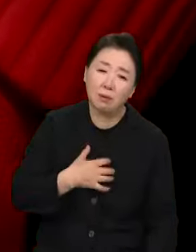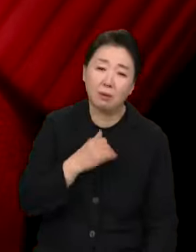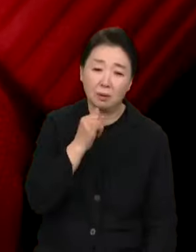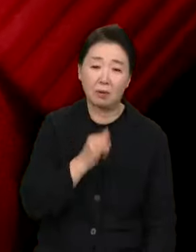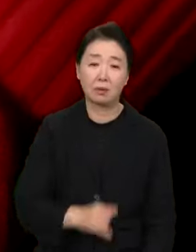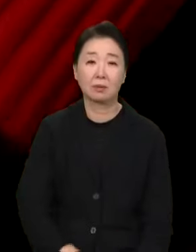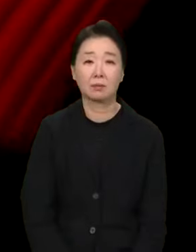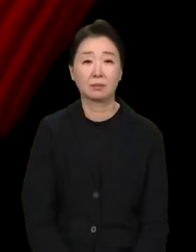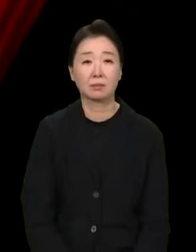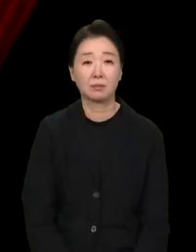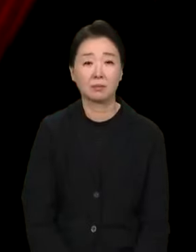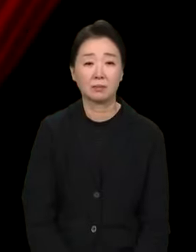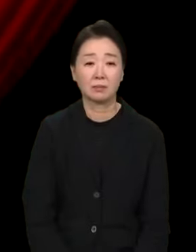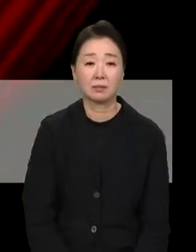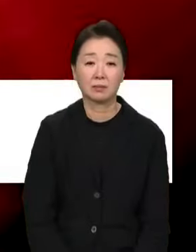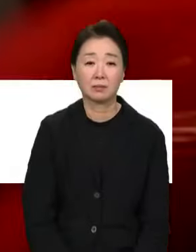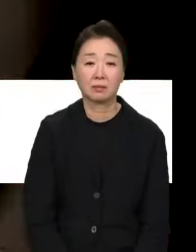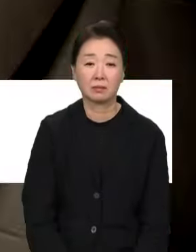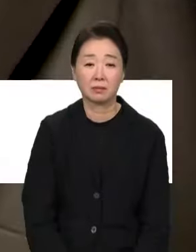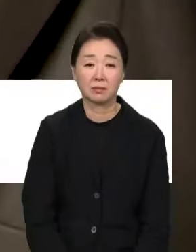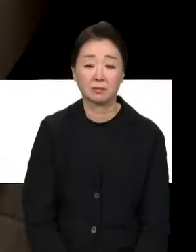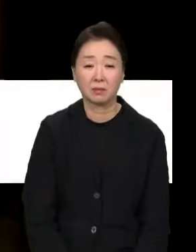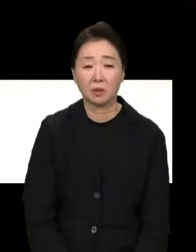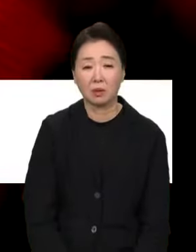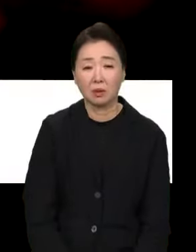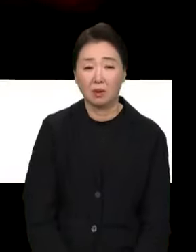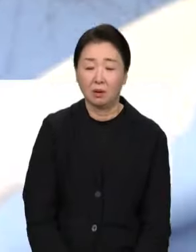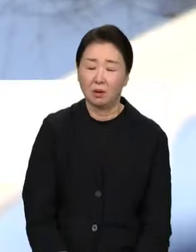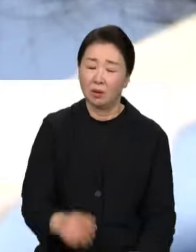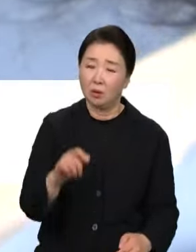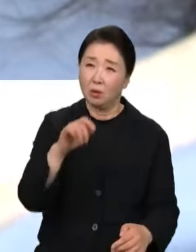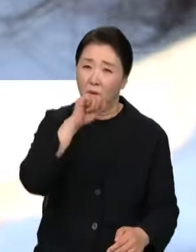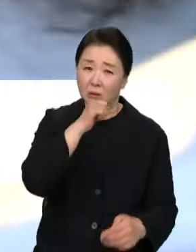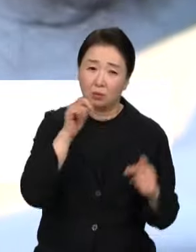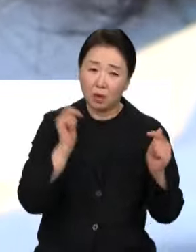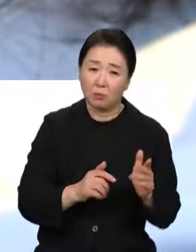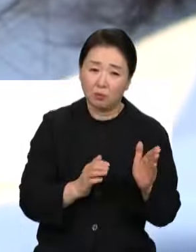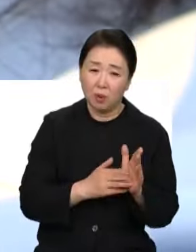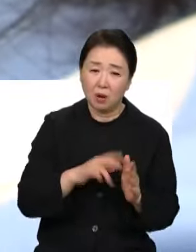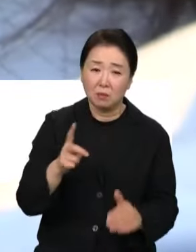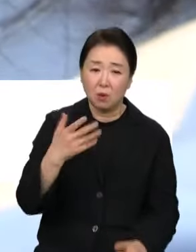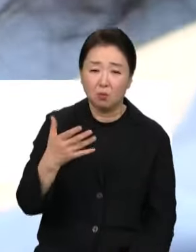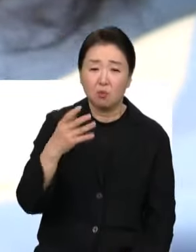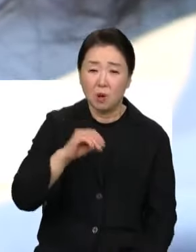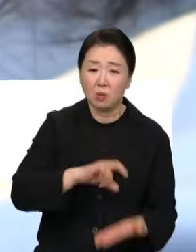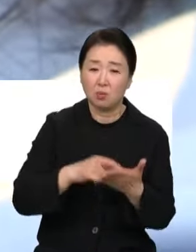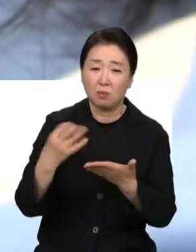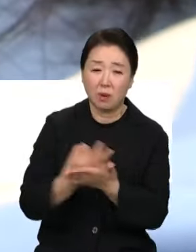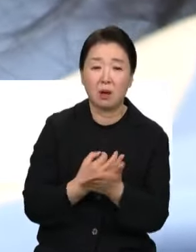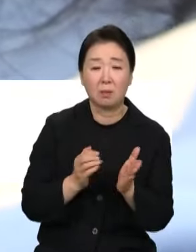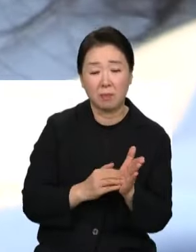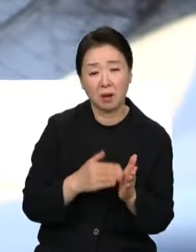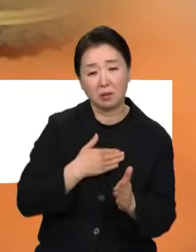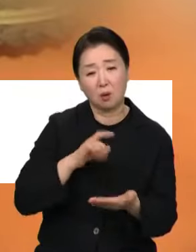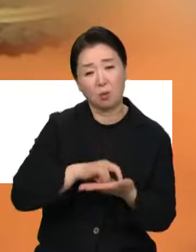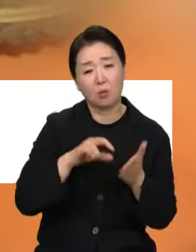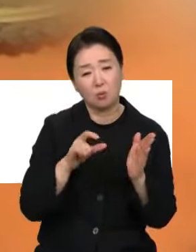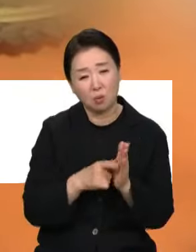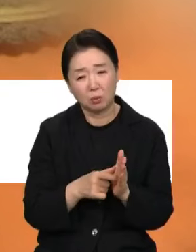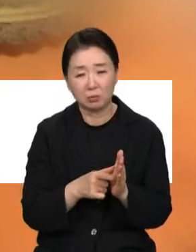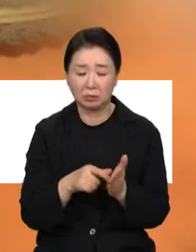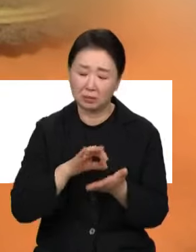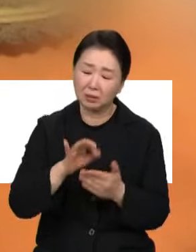나옵니다. 그럼 한 209만 원 정도 받겠지. 저도 어느 정도 이렇게 들어가 있는 것도 있고 한데 아이들 좀 키우고